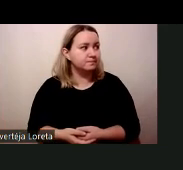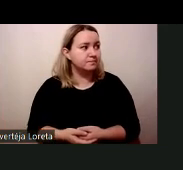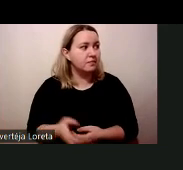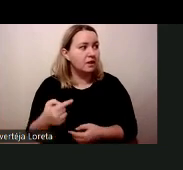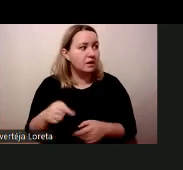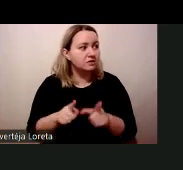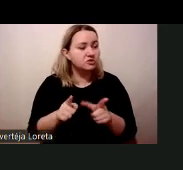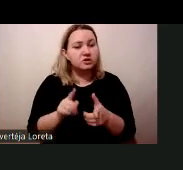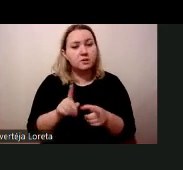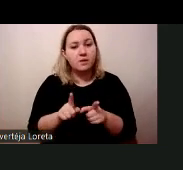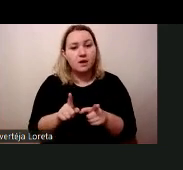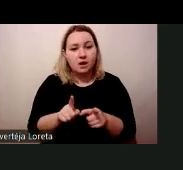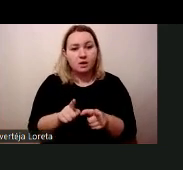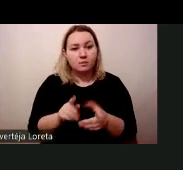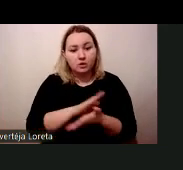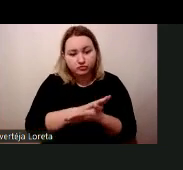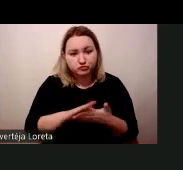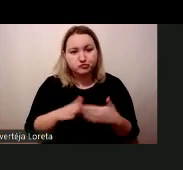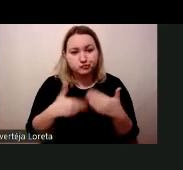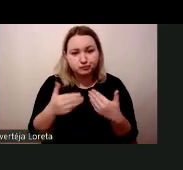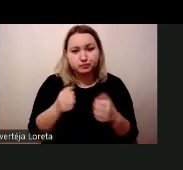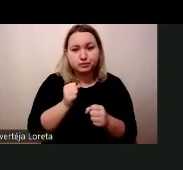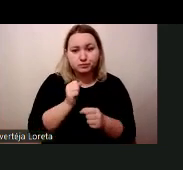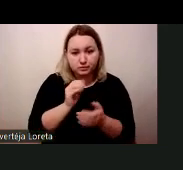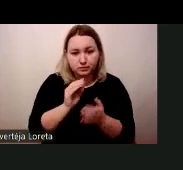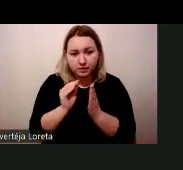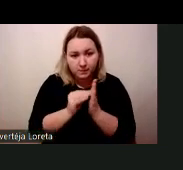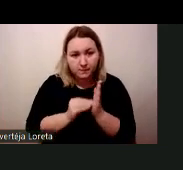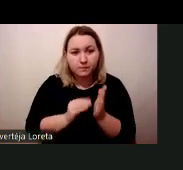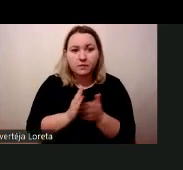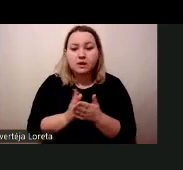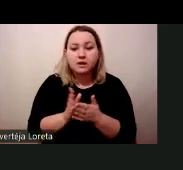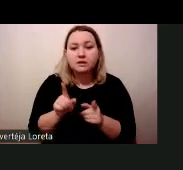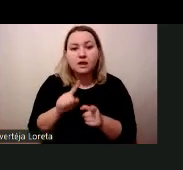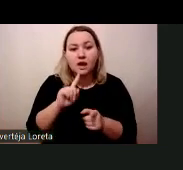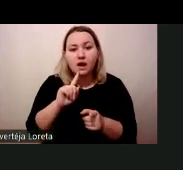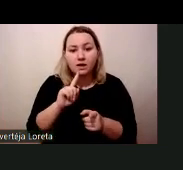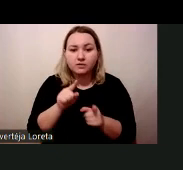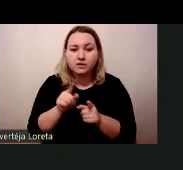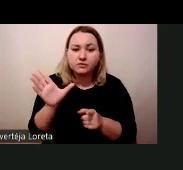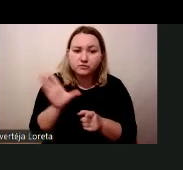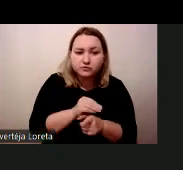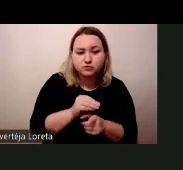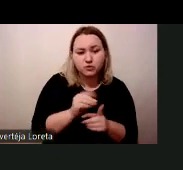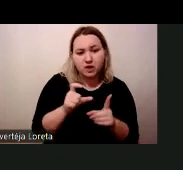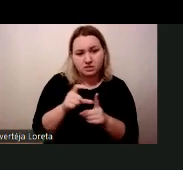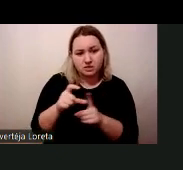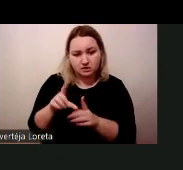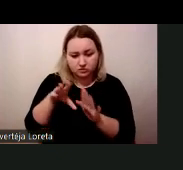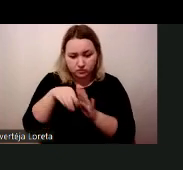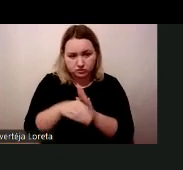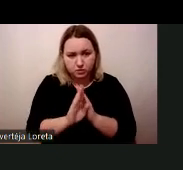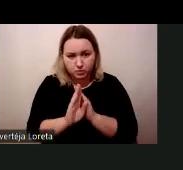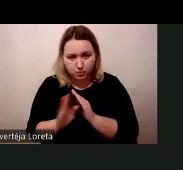kad atsispindėtų programoje ne tik anglų kalba, bet ir visose kitose dalykose. Žodžiu, pažiūrėjome plačiau